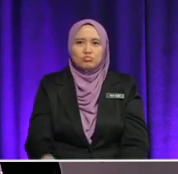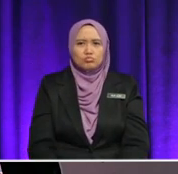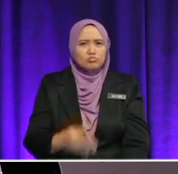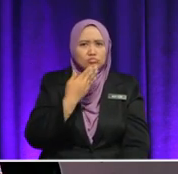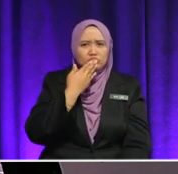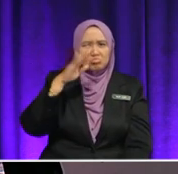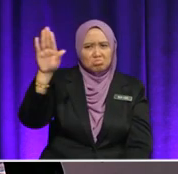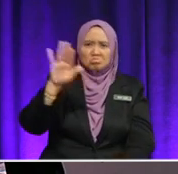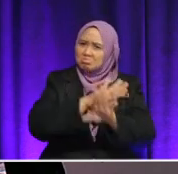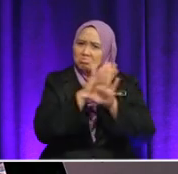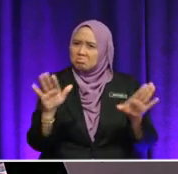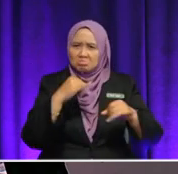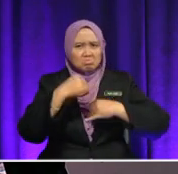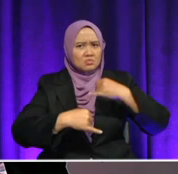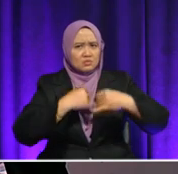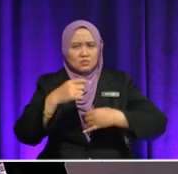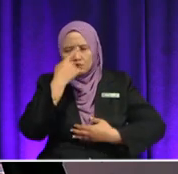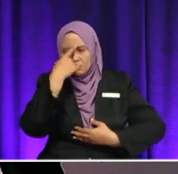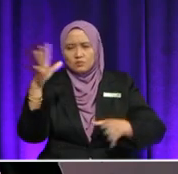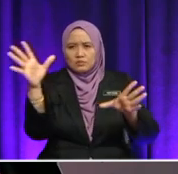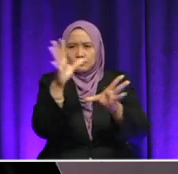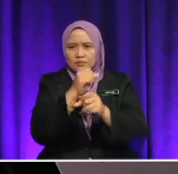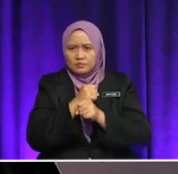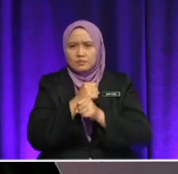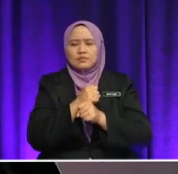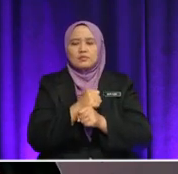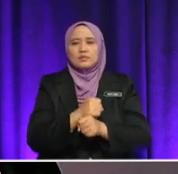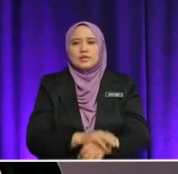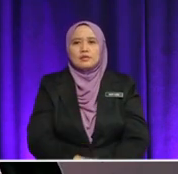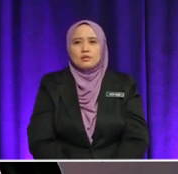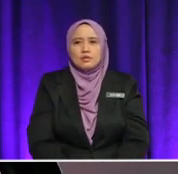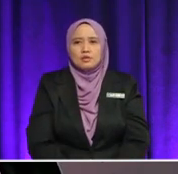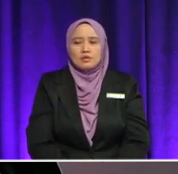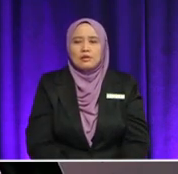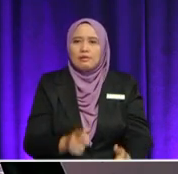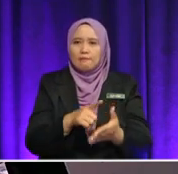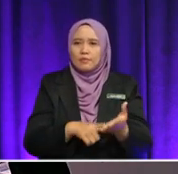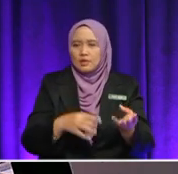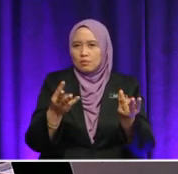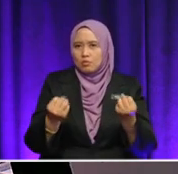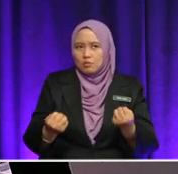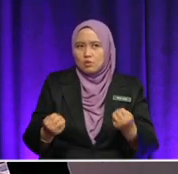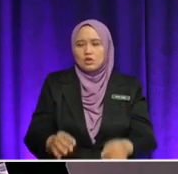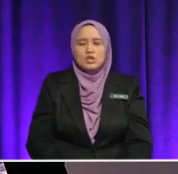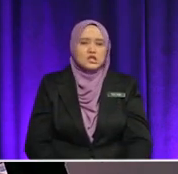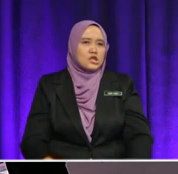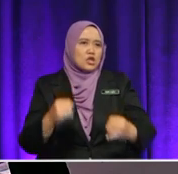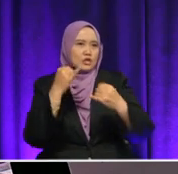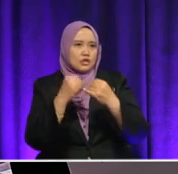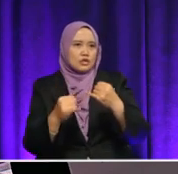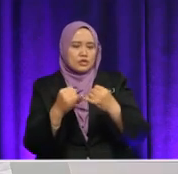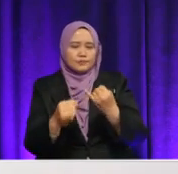dalam hasrat jadi selepas beberapa waktu Kemudian pada akhirnya setelah